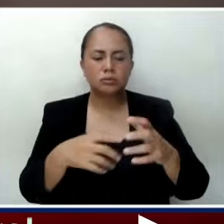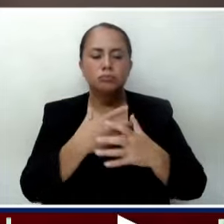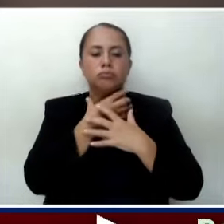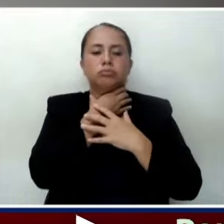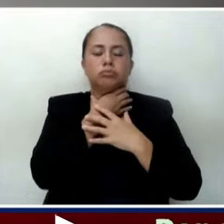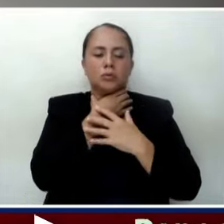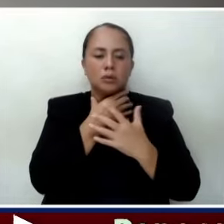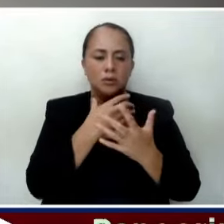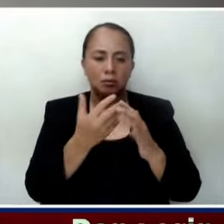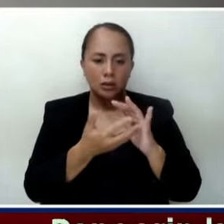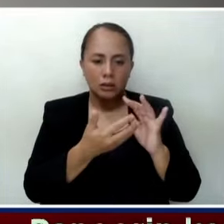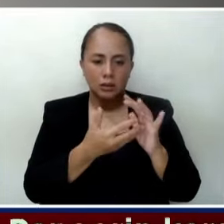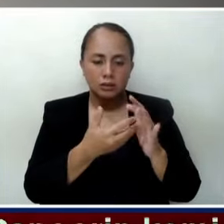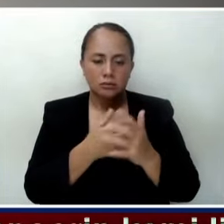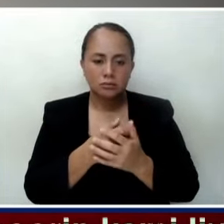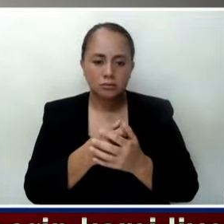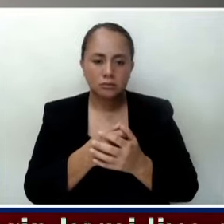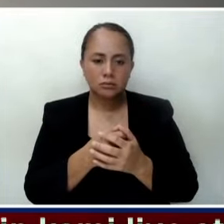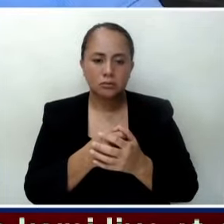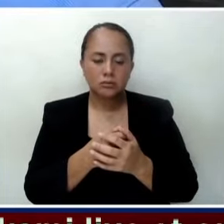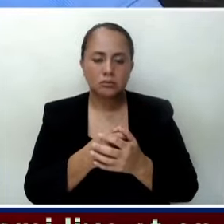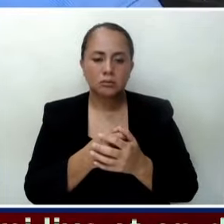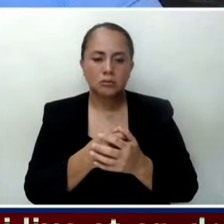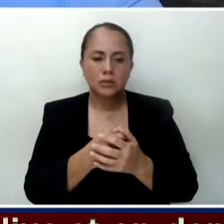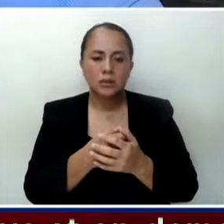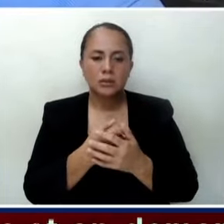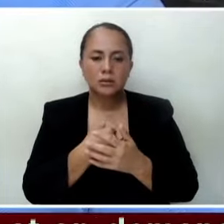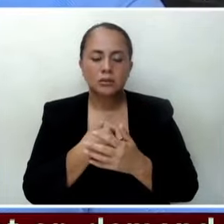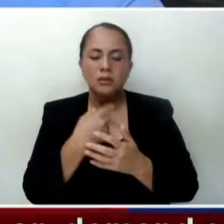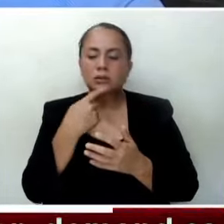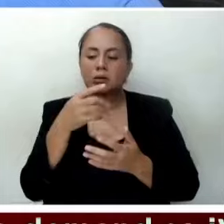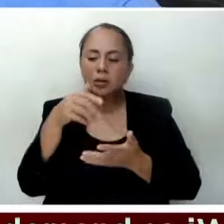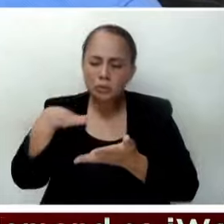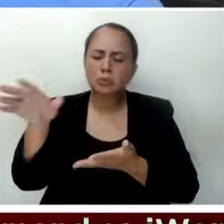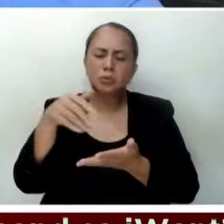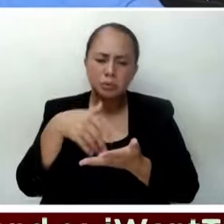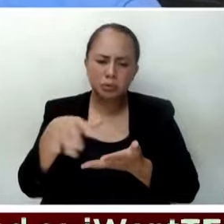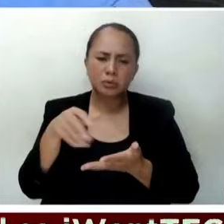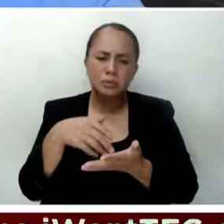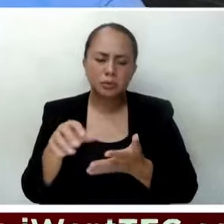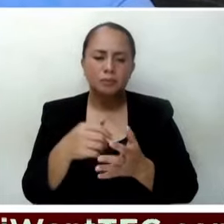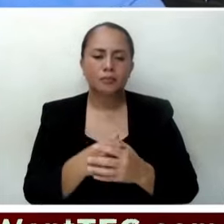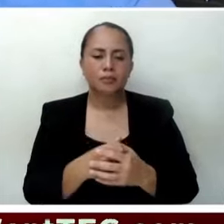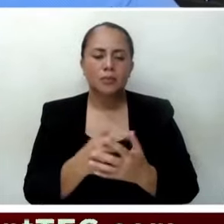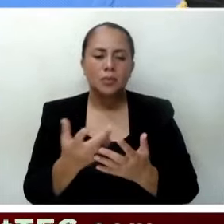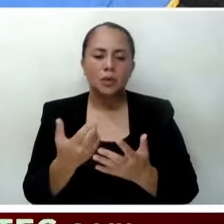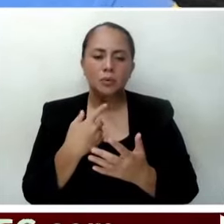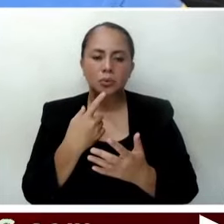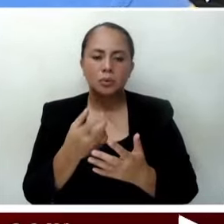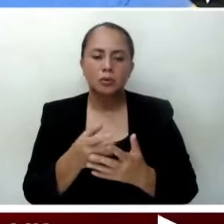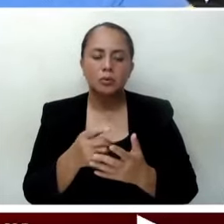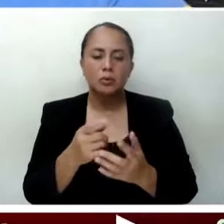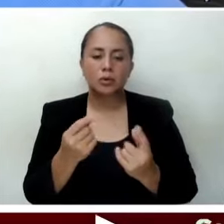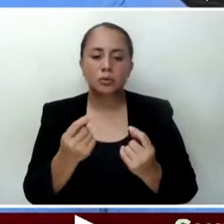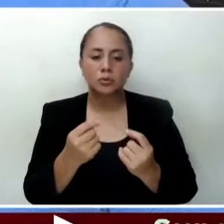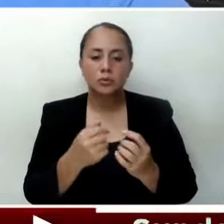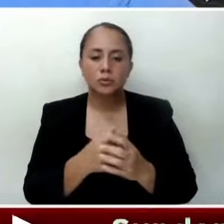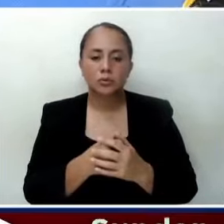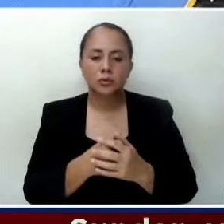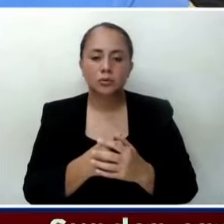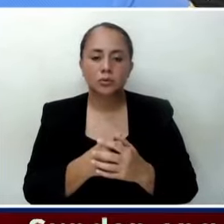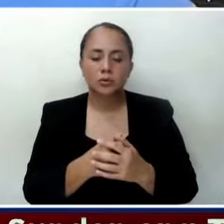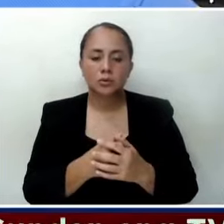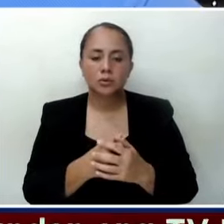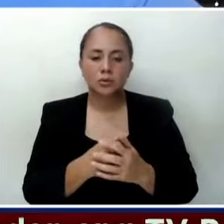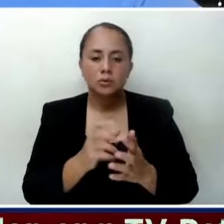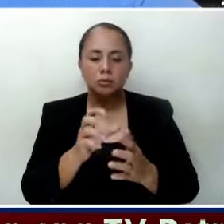customer na nasa may kahera. Nung pinapalis na siya, unang ginagawa niya, binato niya yung sa